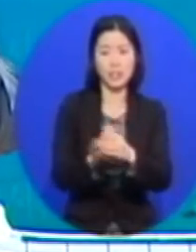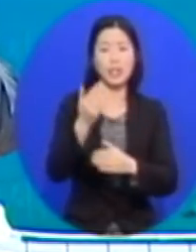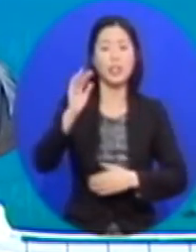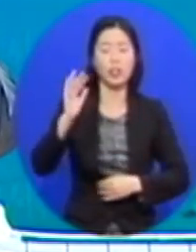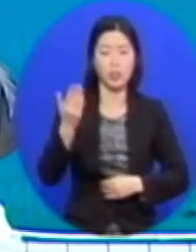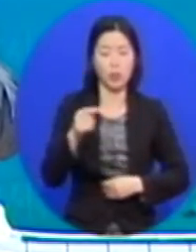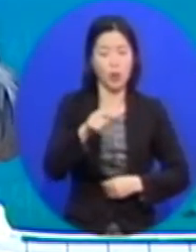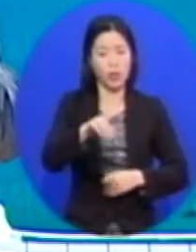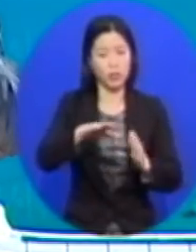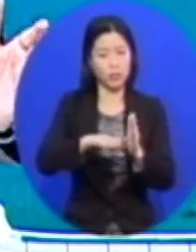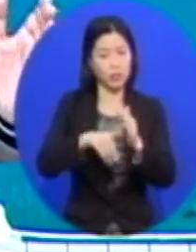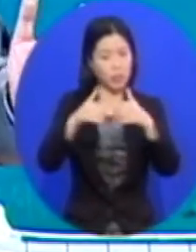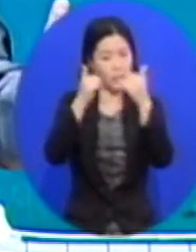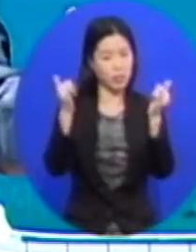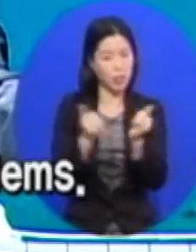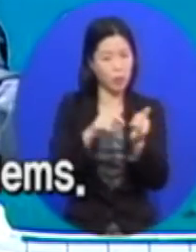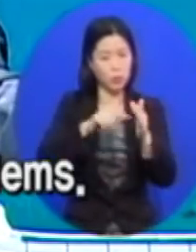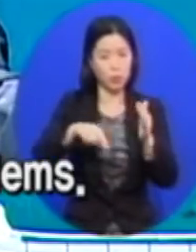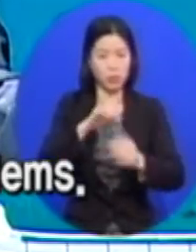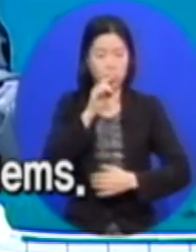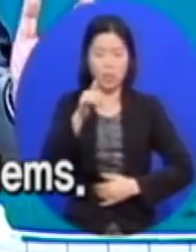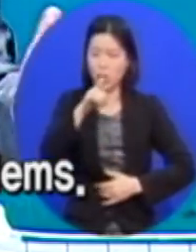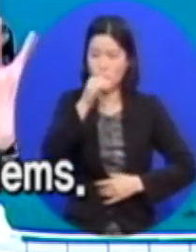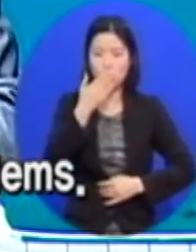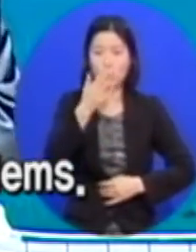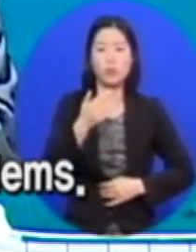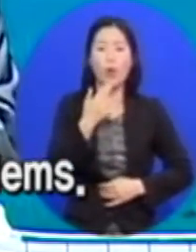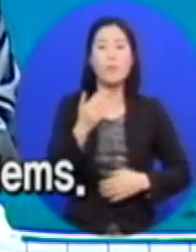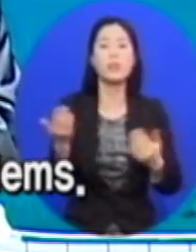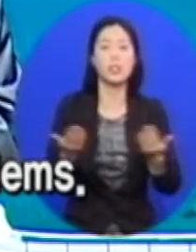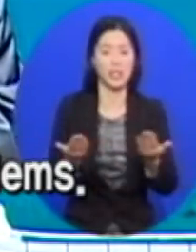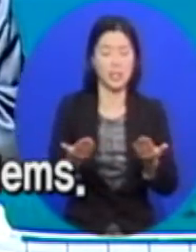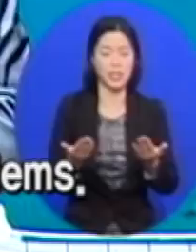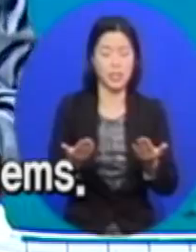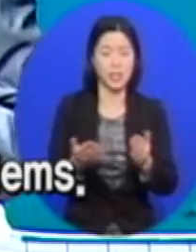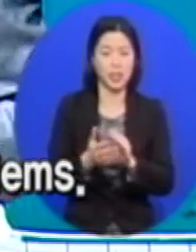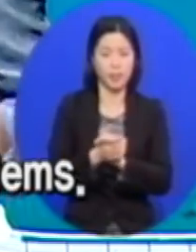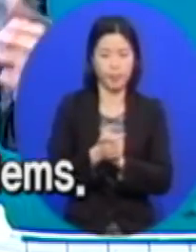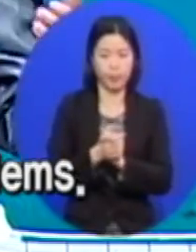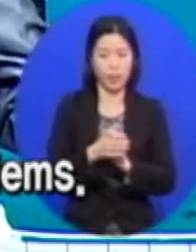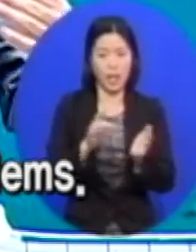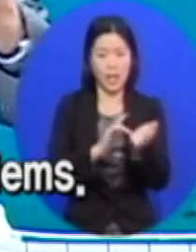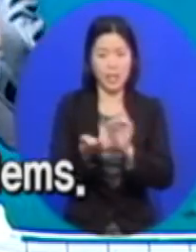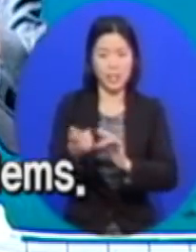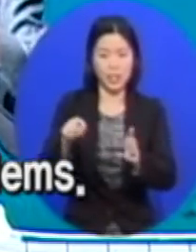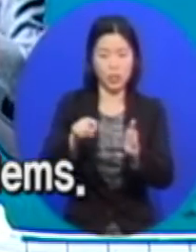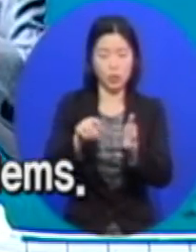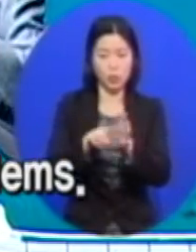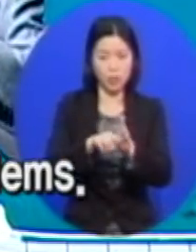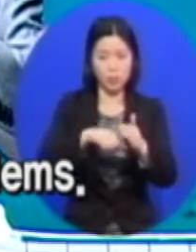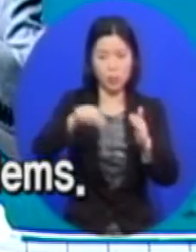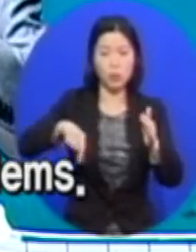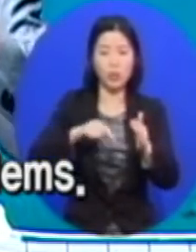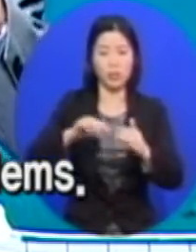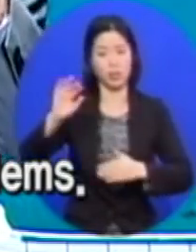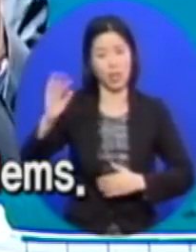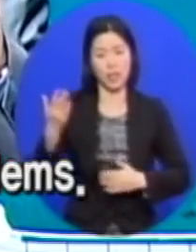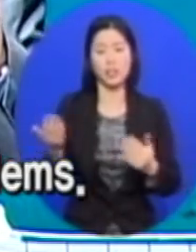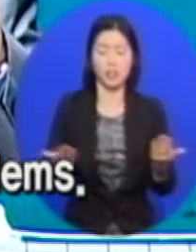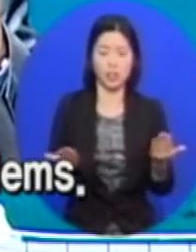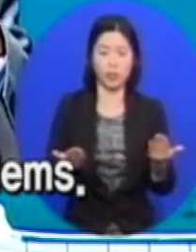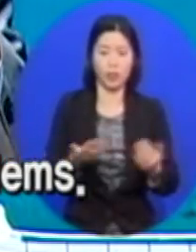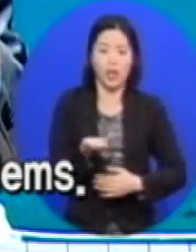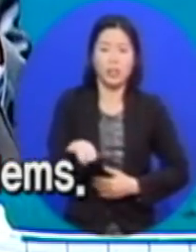그때 당시 사회 로서는 있을 수가 없는 일처럼 여겨진 일이에요 예수님 안에서 되어진 일이죠